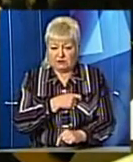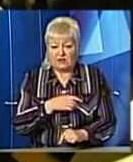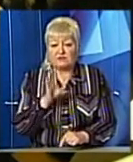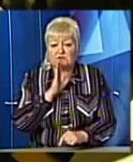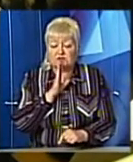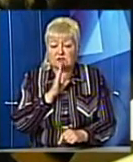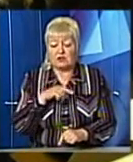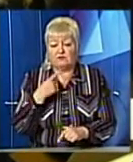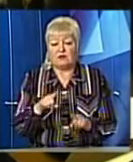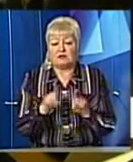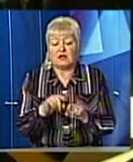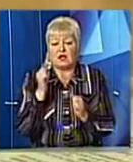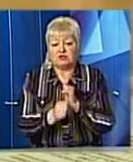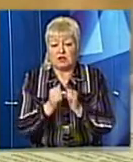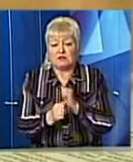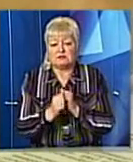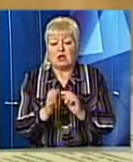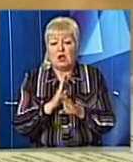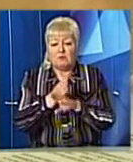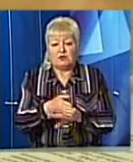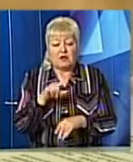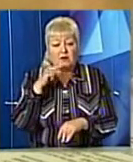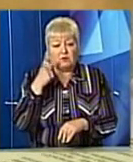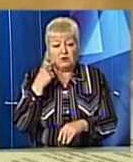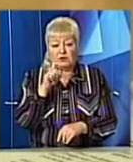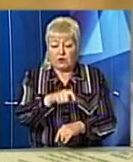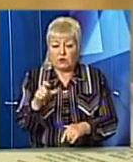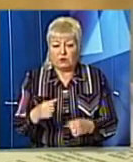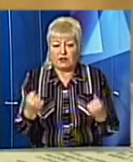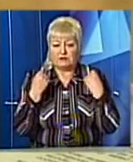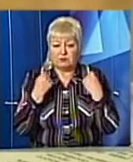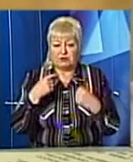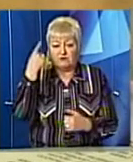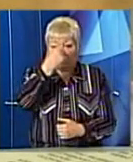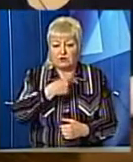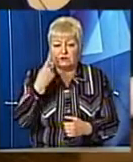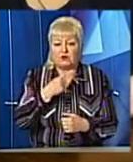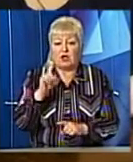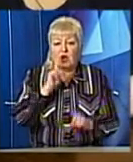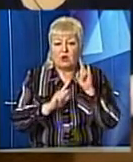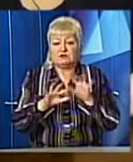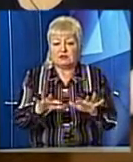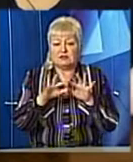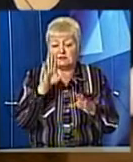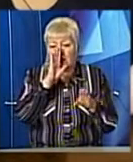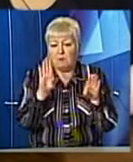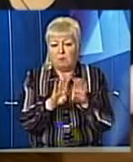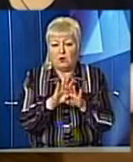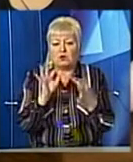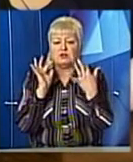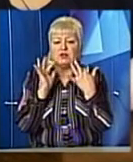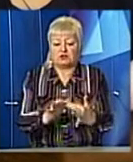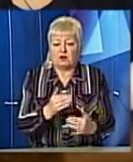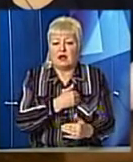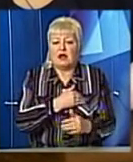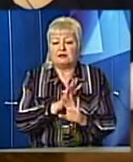що така часта поява сторонніх молодиків спортивної зовнішності у сесійній залі більше схожа на штурм, аніж на бажання